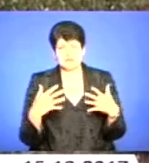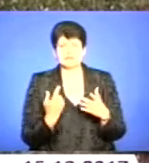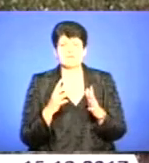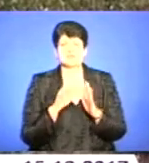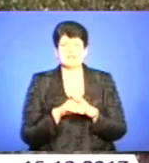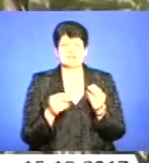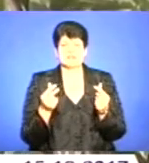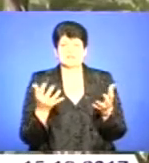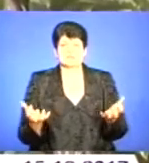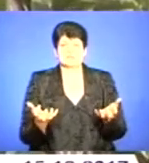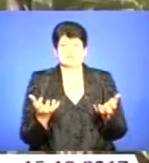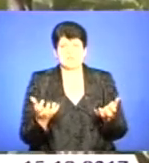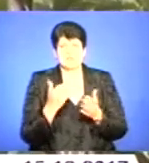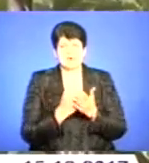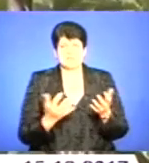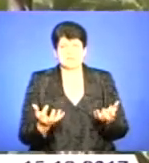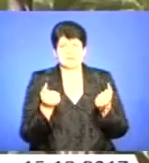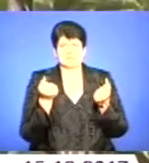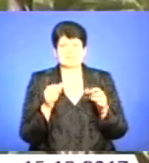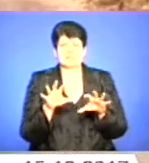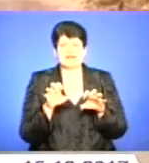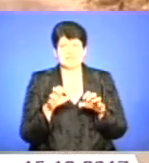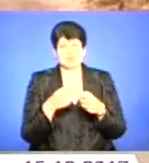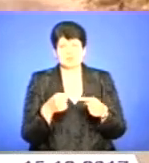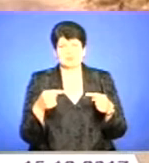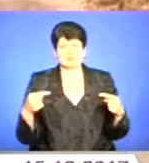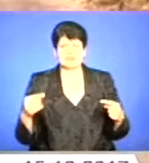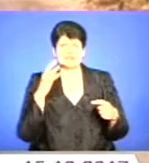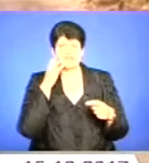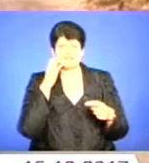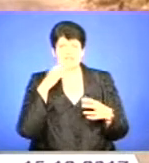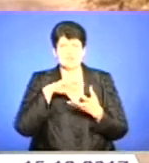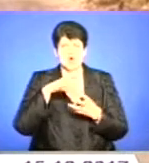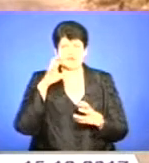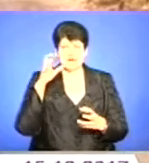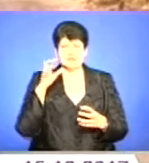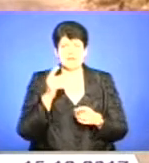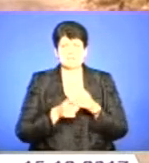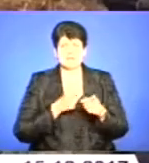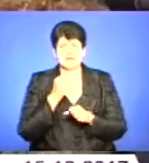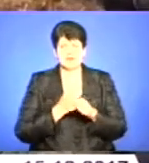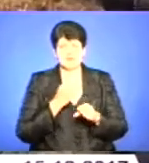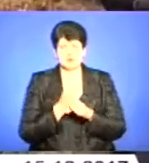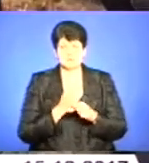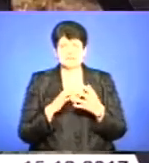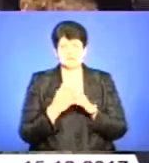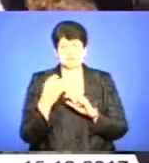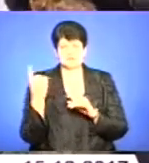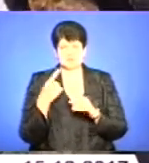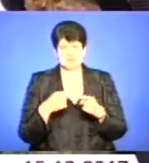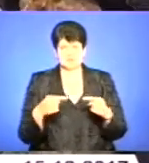фінансові інструменти підтримки виробництва тваринницької продукції, садівництва, виноградарства та переробки сільськогосподарської